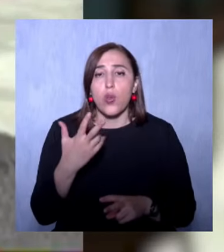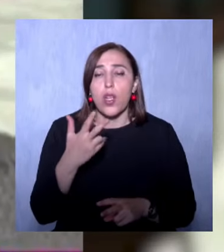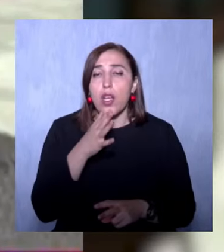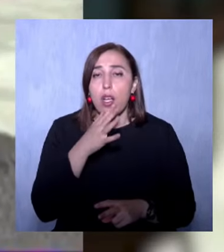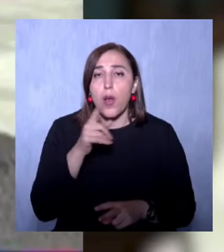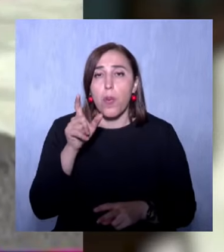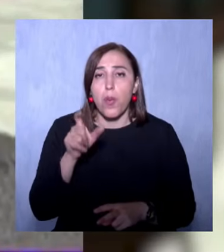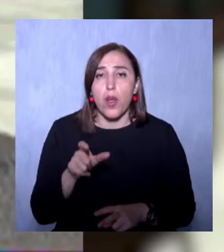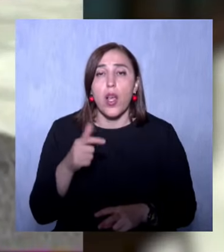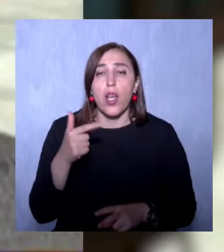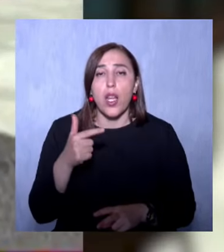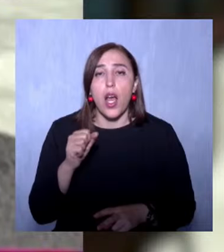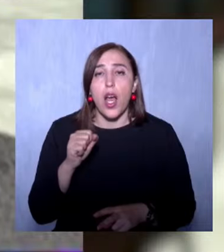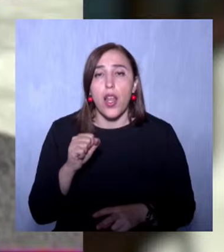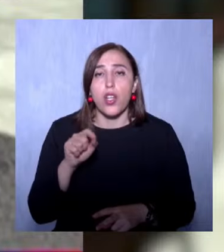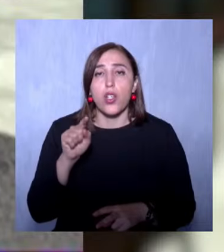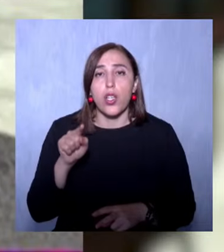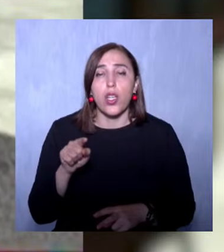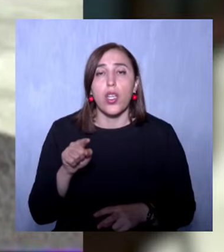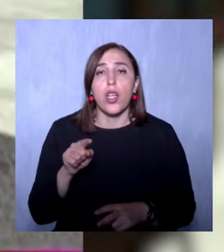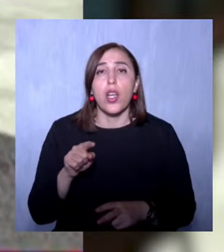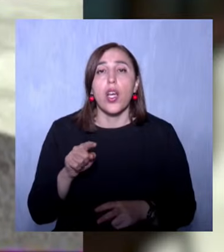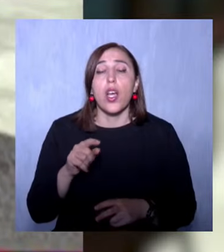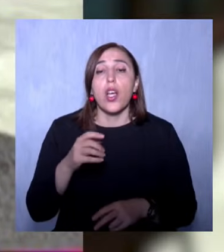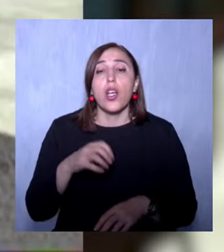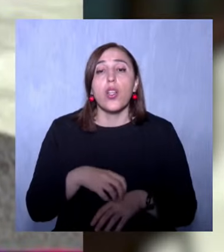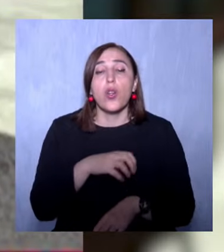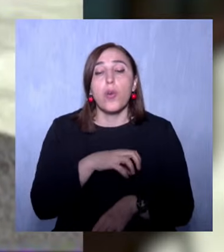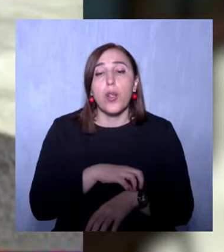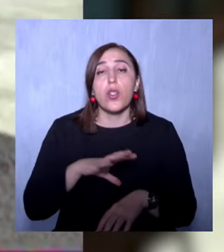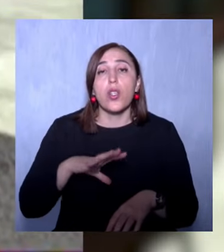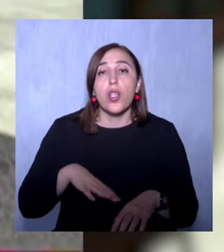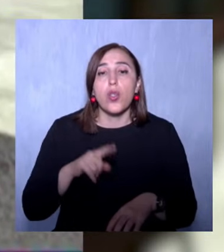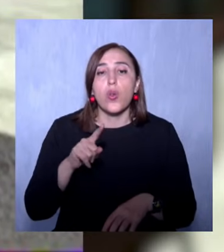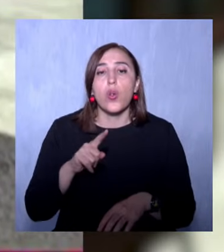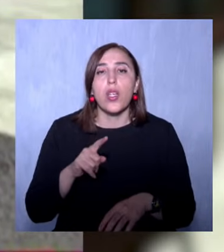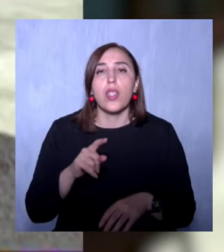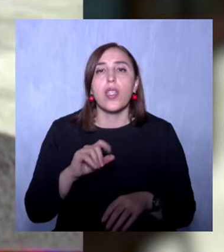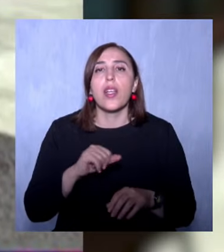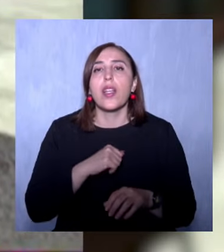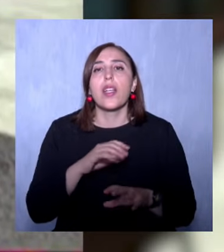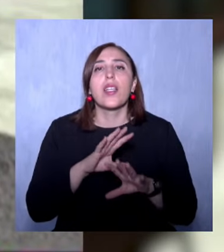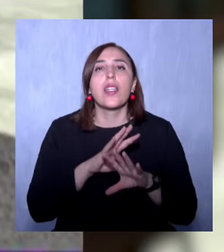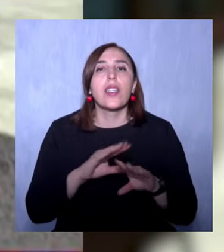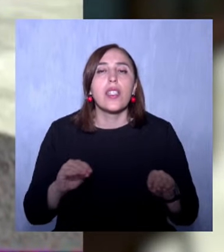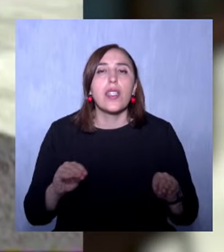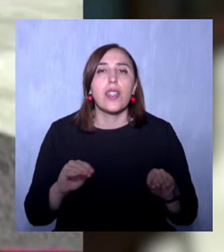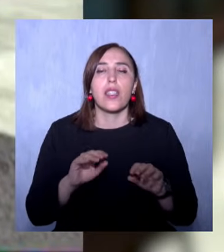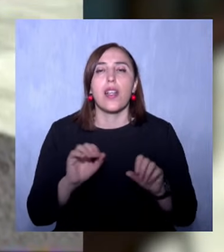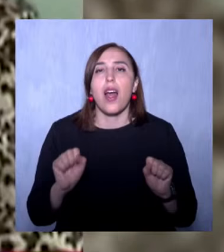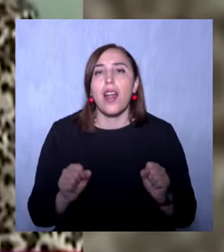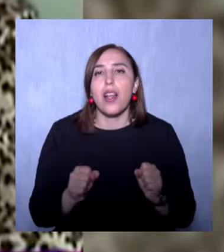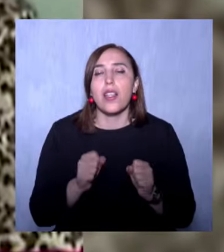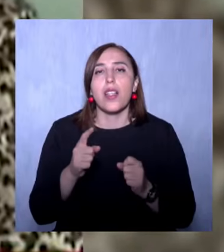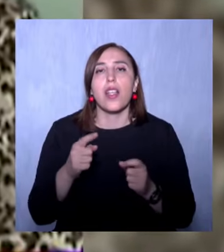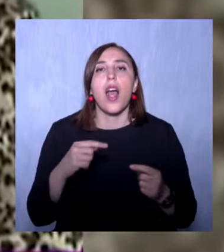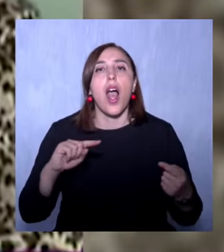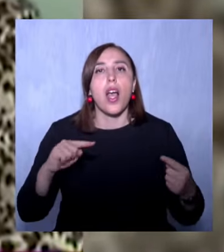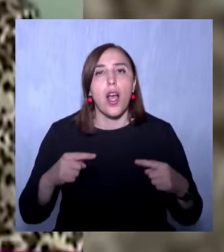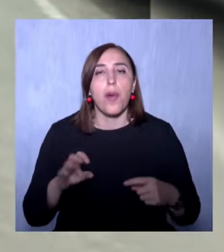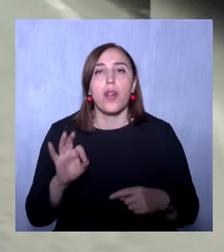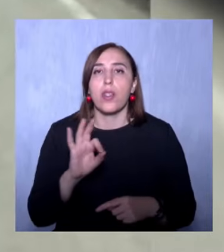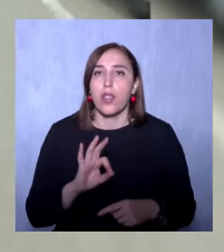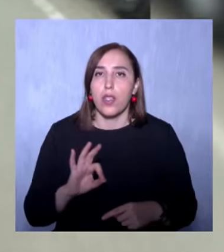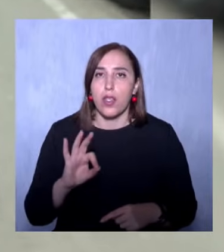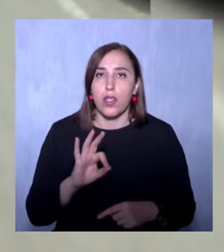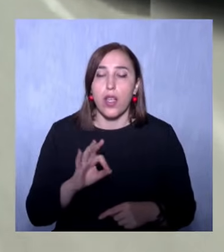Անաշկինը, ինչպես եւ իր նախորդը, ուղղակի առնչություն ունի հետխորհրդային տարածքի սառեցված հակամարտությունների, մասնավորապես վրաց-ռուսական հակամարտության